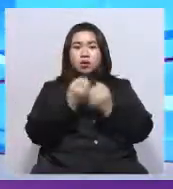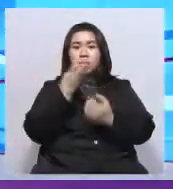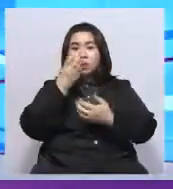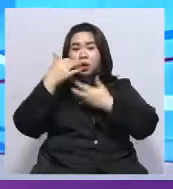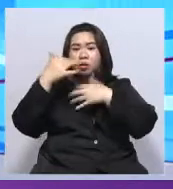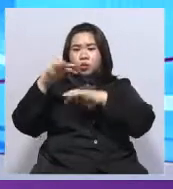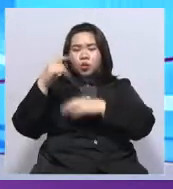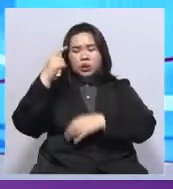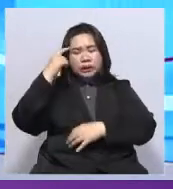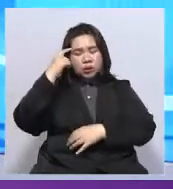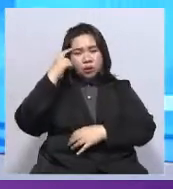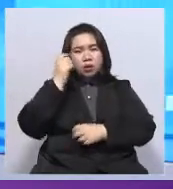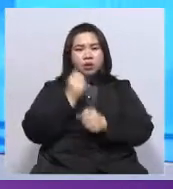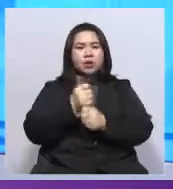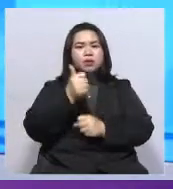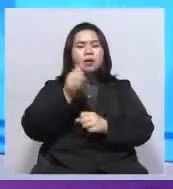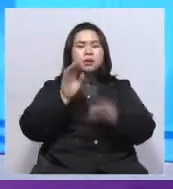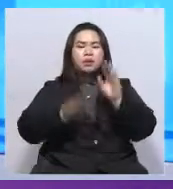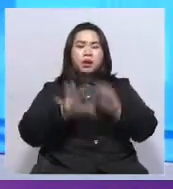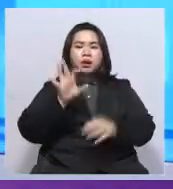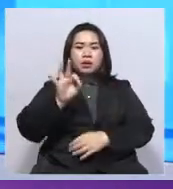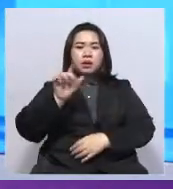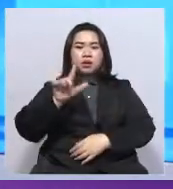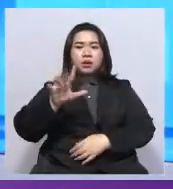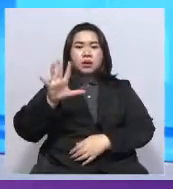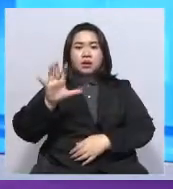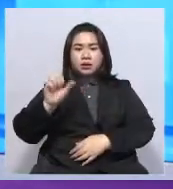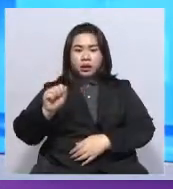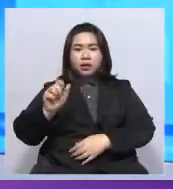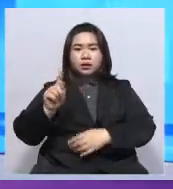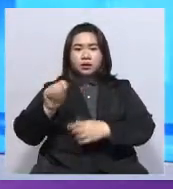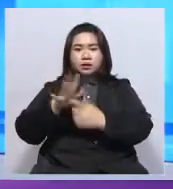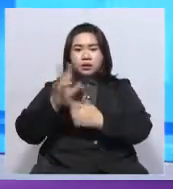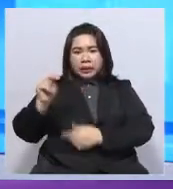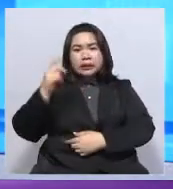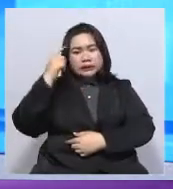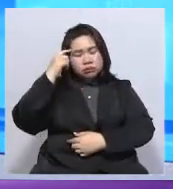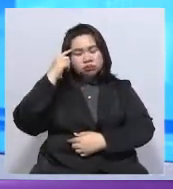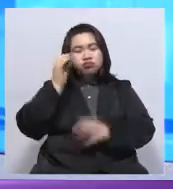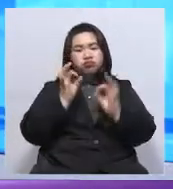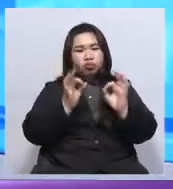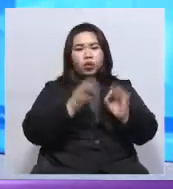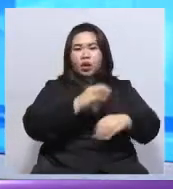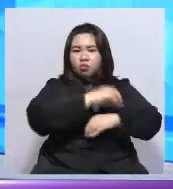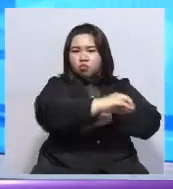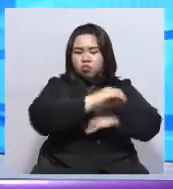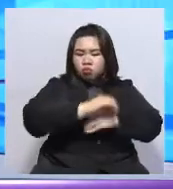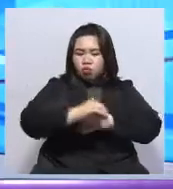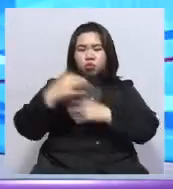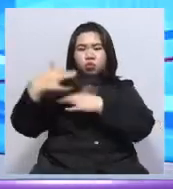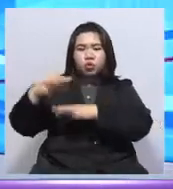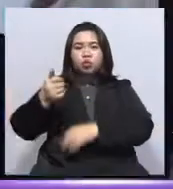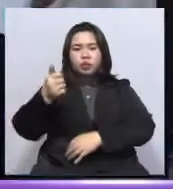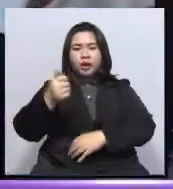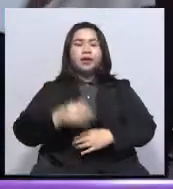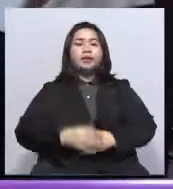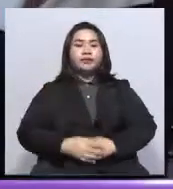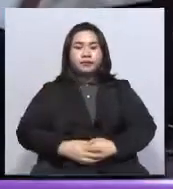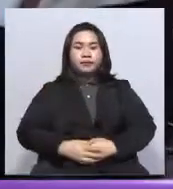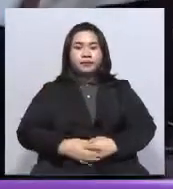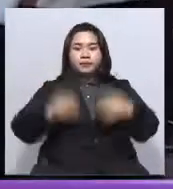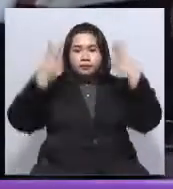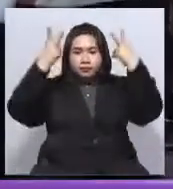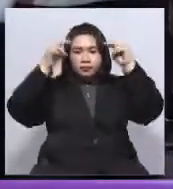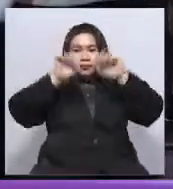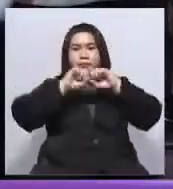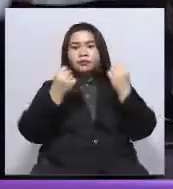ยคาดว่าจะสามารถส่งออกได้ประมาณ9ล้าน5แสนตันซึ่งเป็นจำนวนที่สมดุลกับการผลิตข้าวในประเทศค่ะนายเจริญเหล่าธรรมทัศ